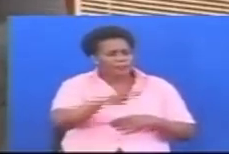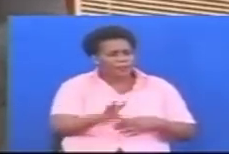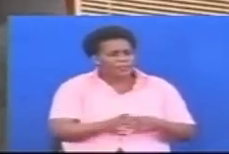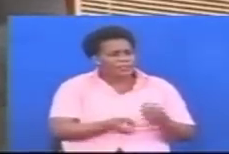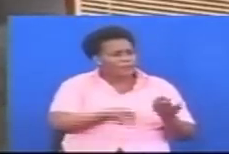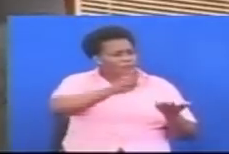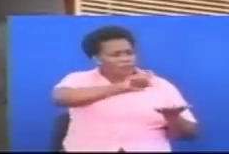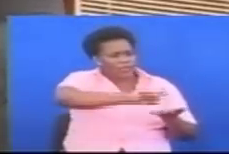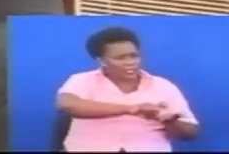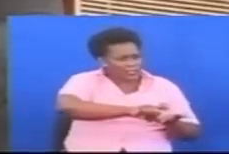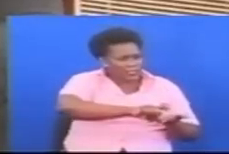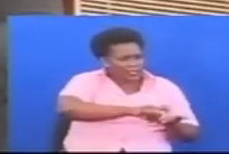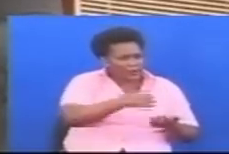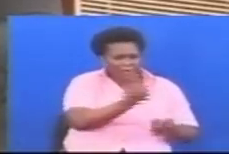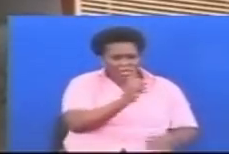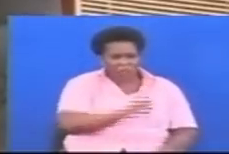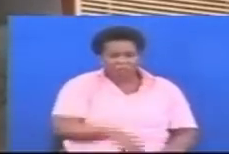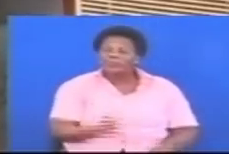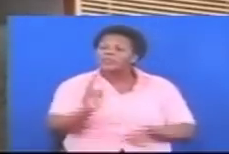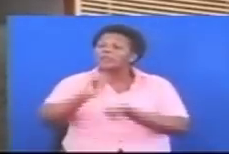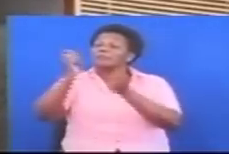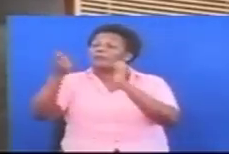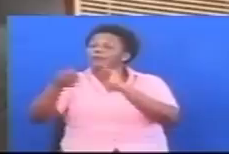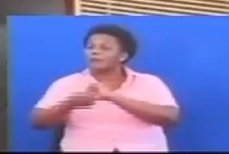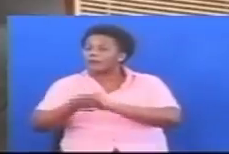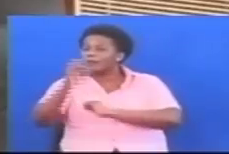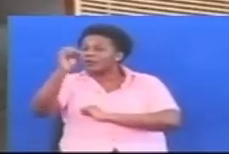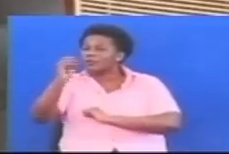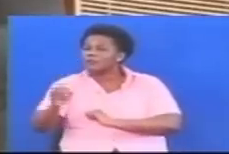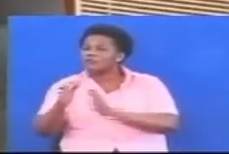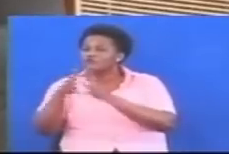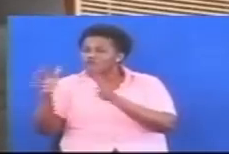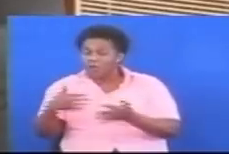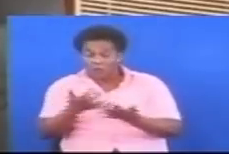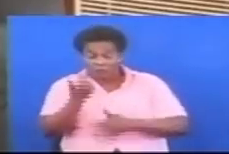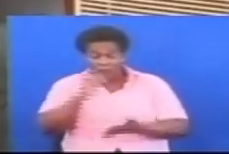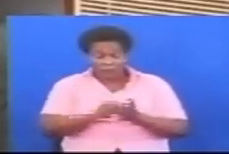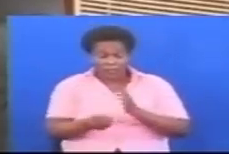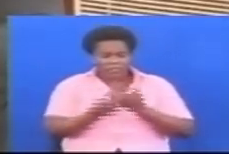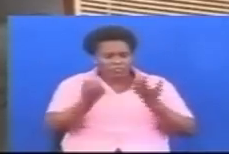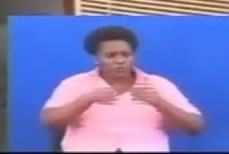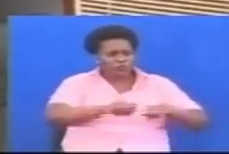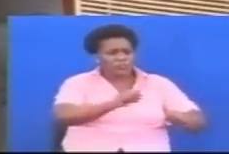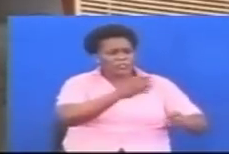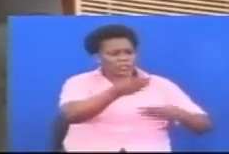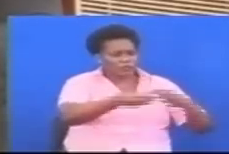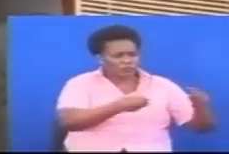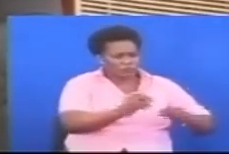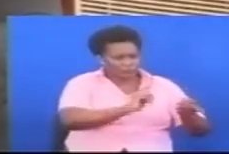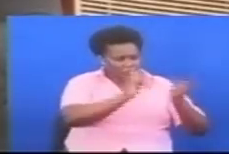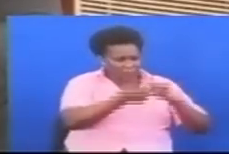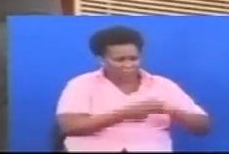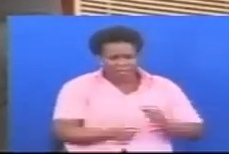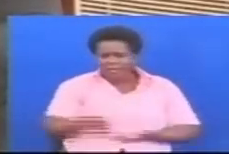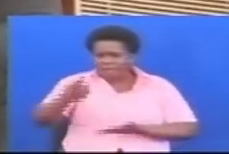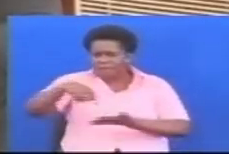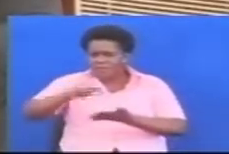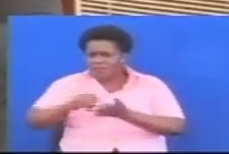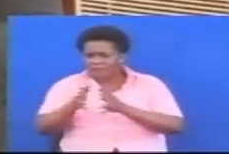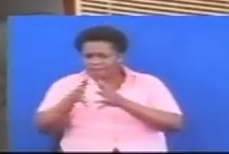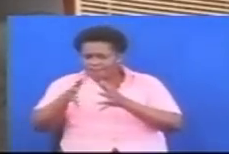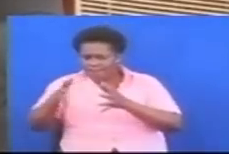yameongezeka bali yamebadilika kwa kiasi kikubwa kufuatia kuongezeka kwa shughuli za kiuchumi, kukua kwa miji na mabadiliko ya mfumo wa